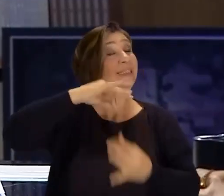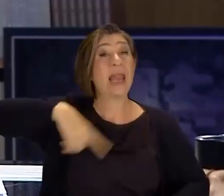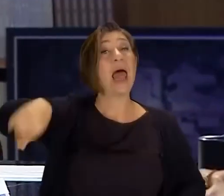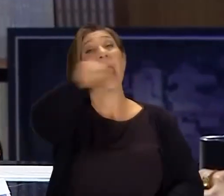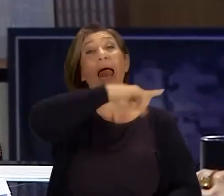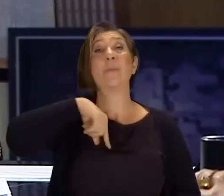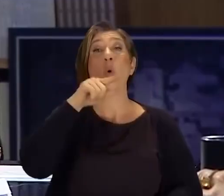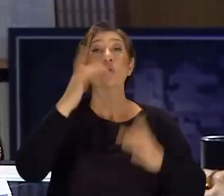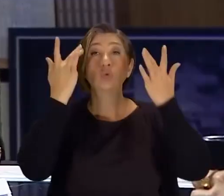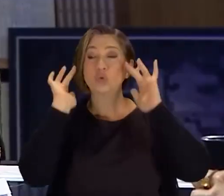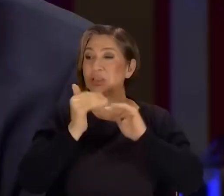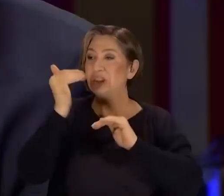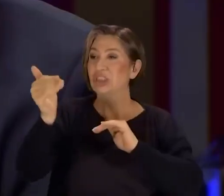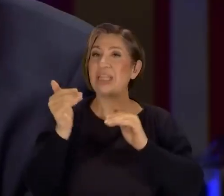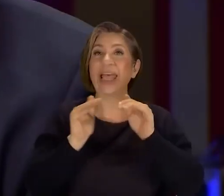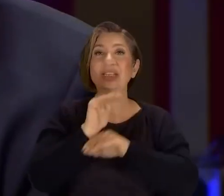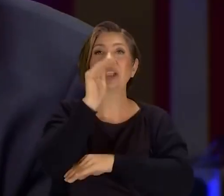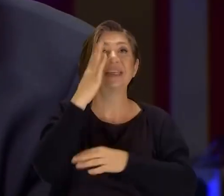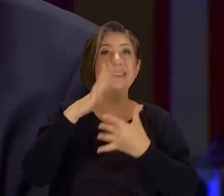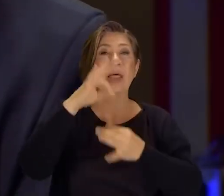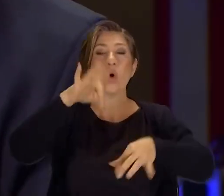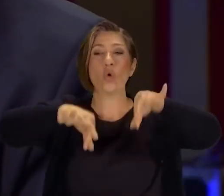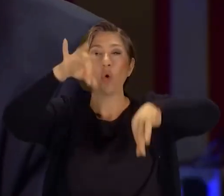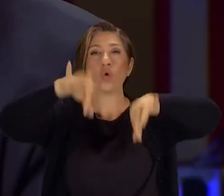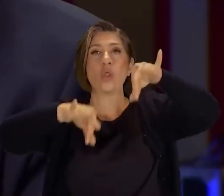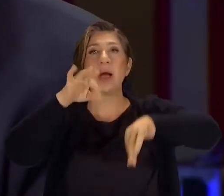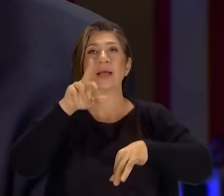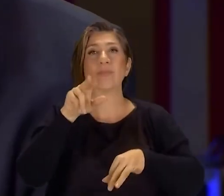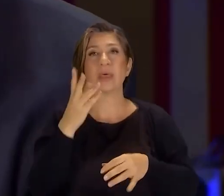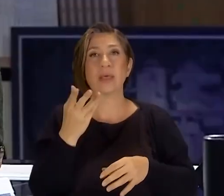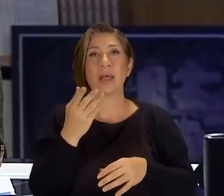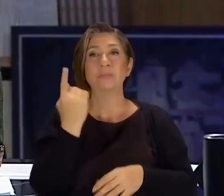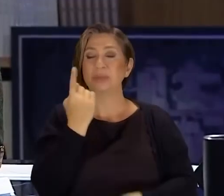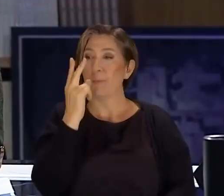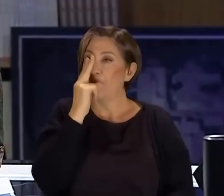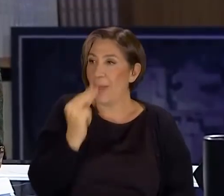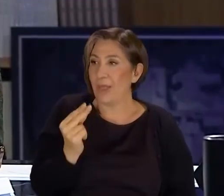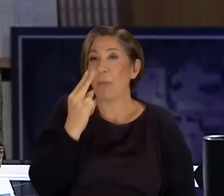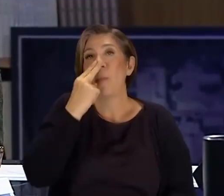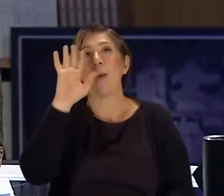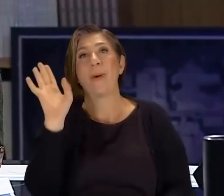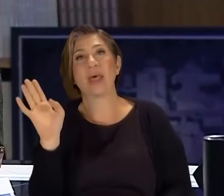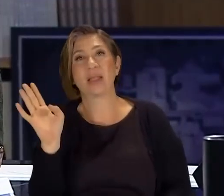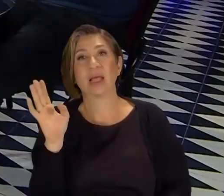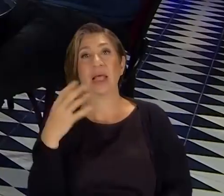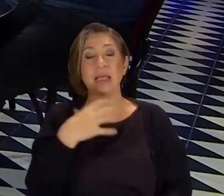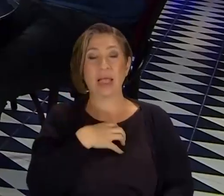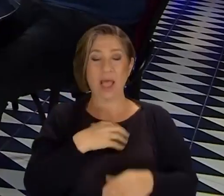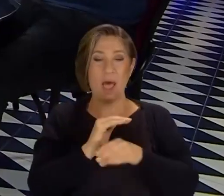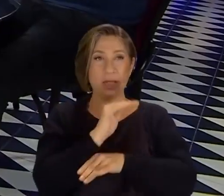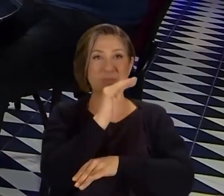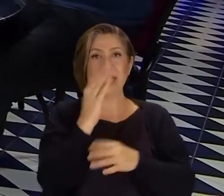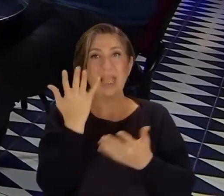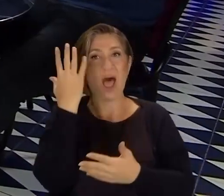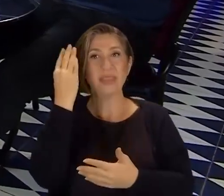booooooooooo kültürün dışında yaşayan insanlar İnanılmaz bir şekilde bir şey beğenmek veya beğenmemek kendi